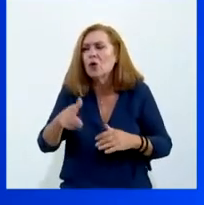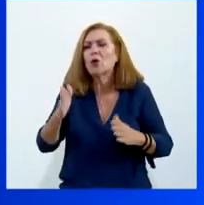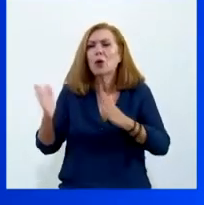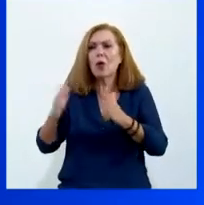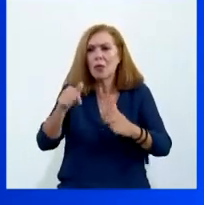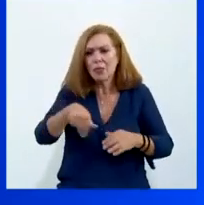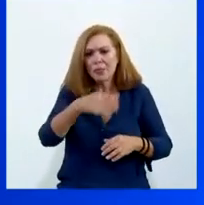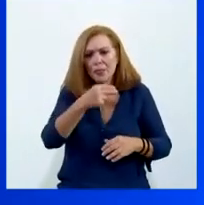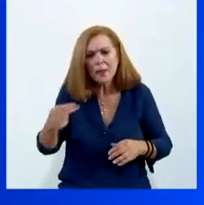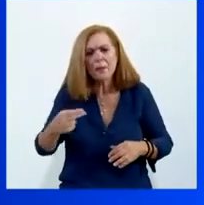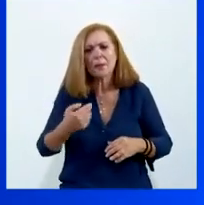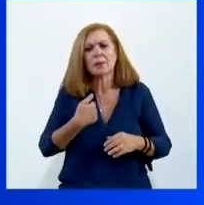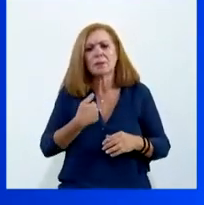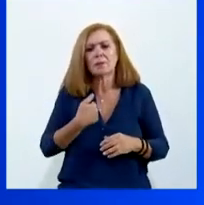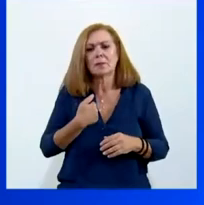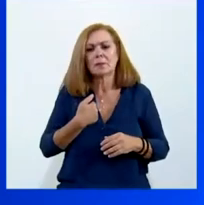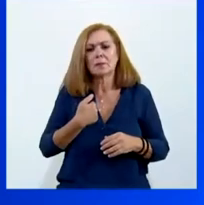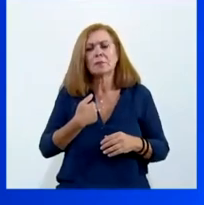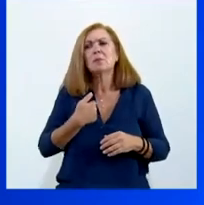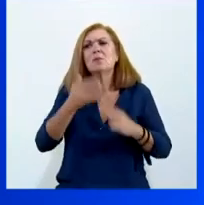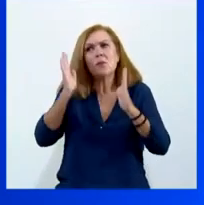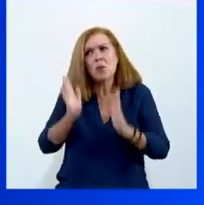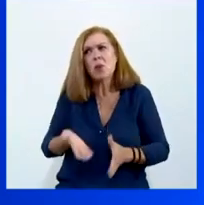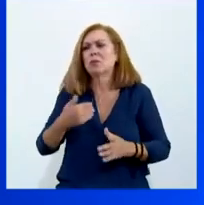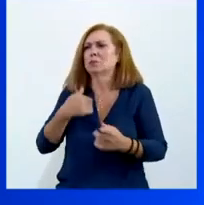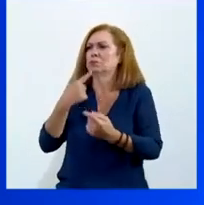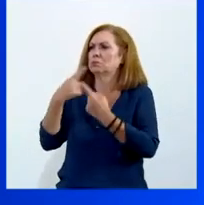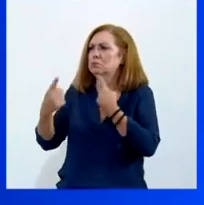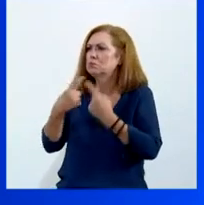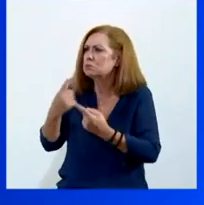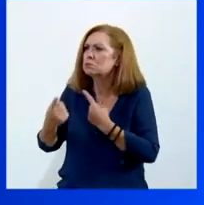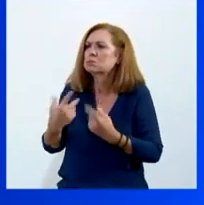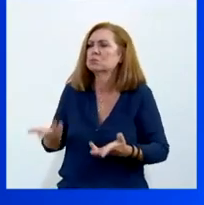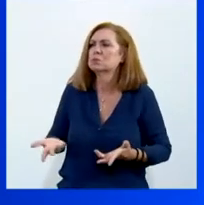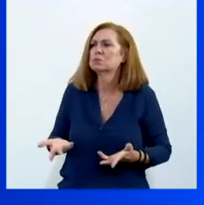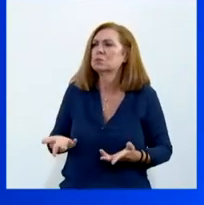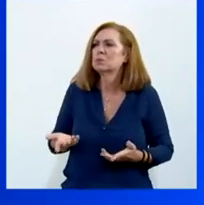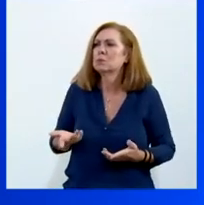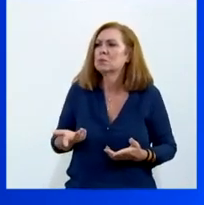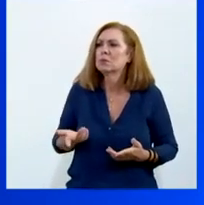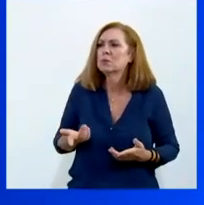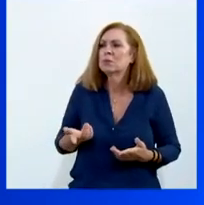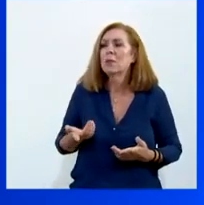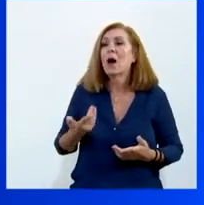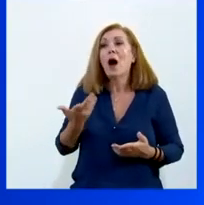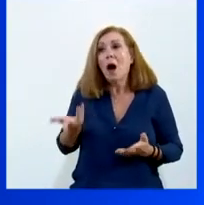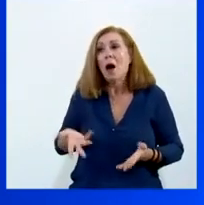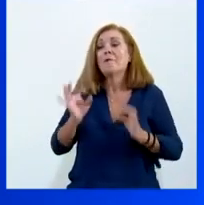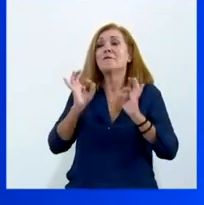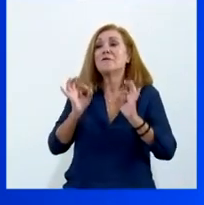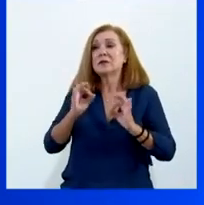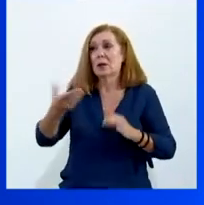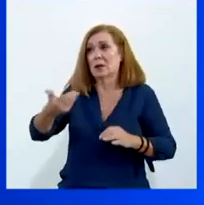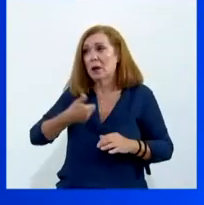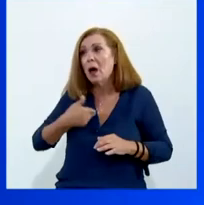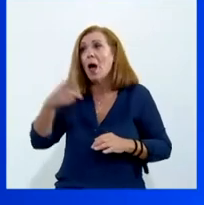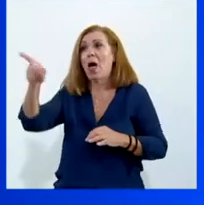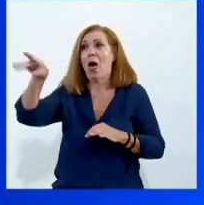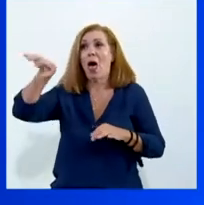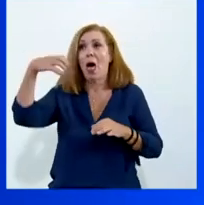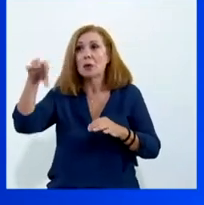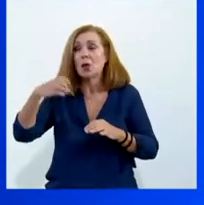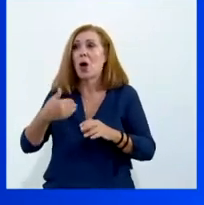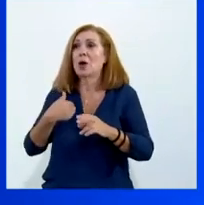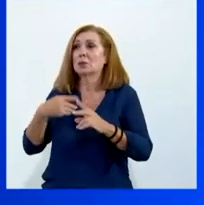σήμερα μπορούμε να συνομιλούμε, δεν αποτελεί, πάντα θα αποτελεί μια συνάντηση δικιά μου με τον πρόεδρο Ερντογάν